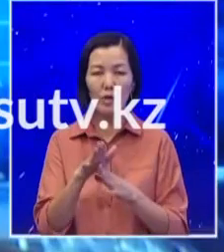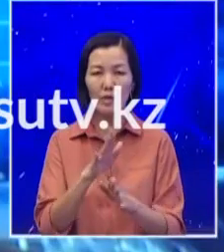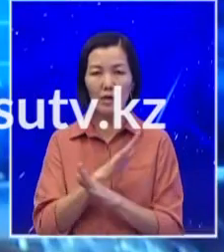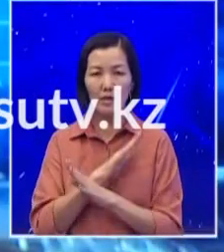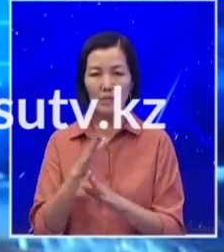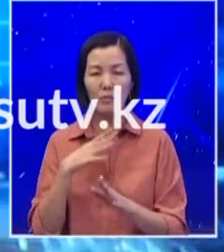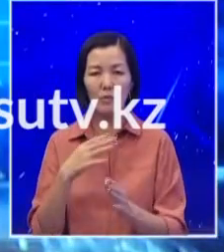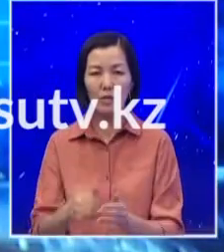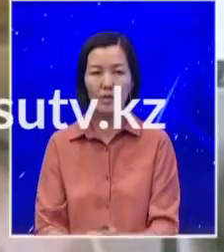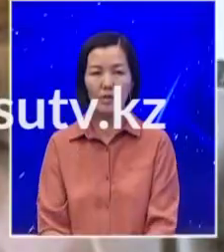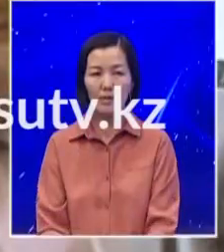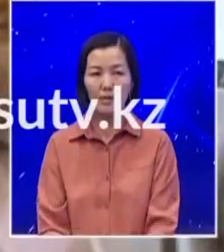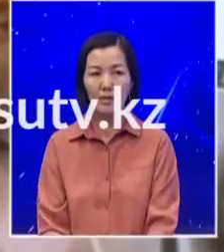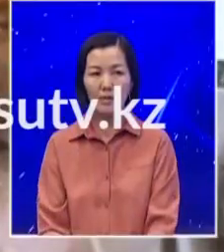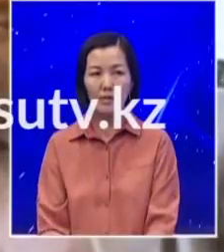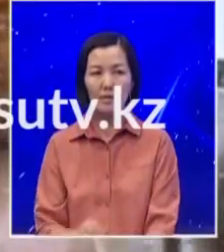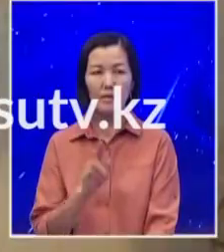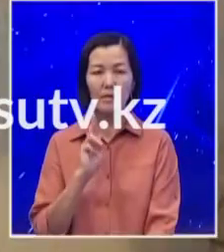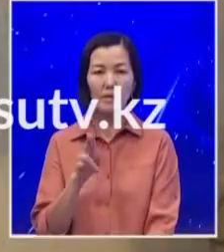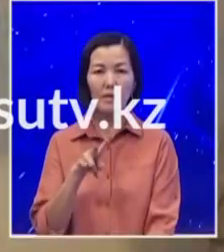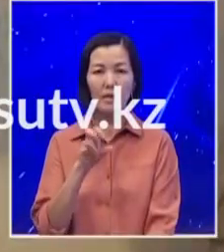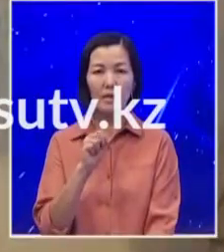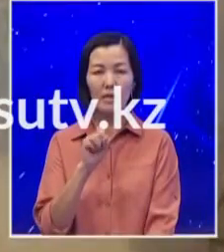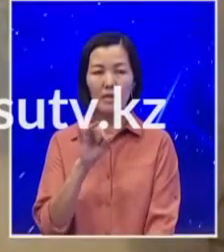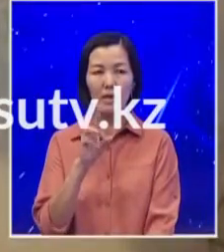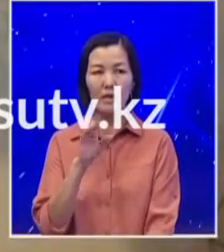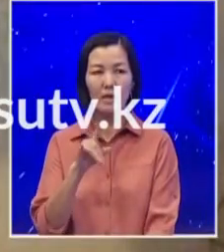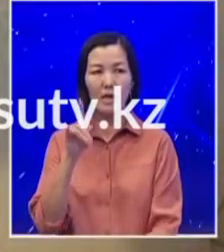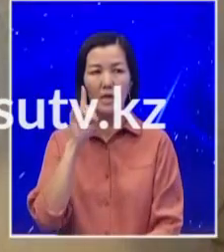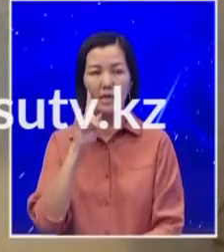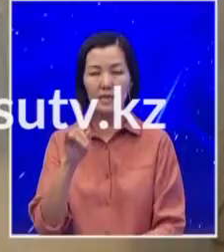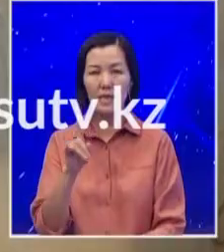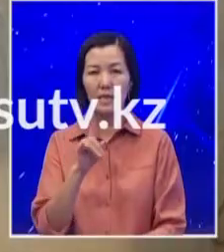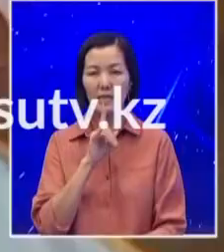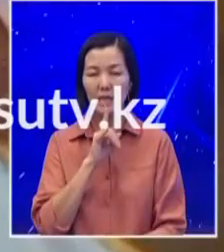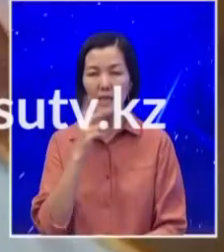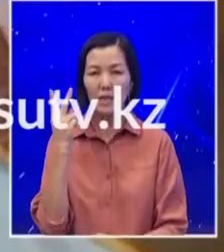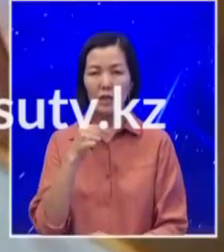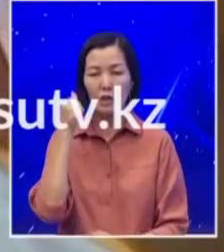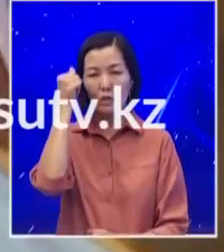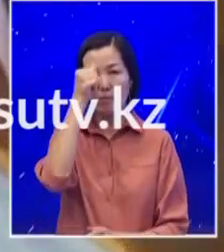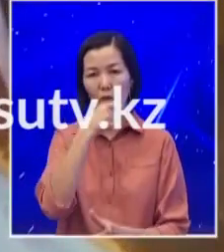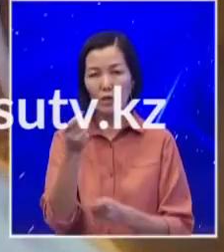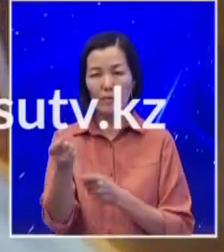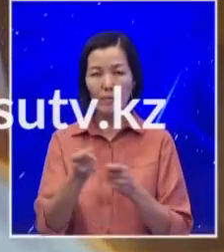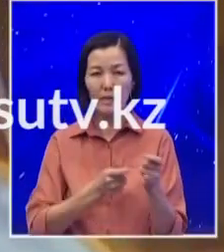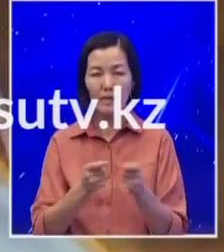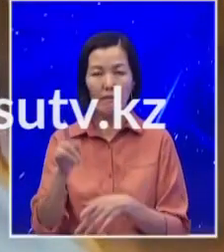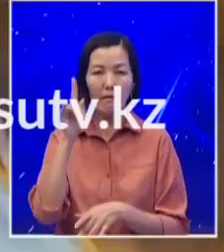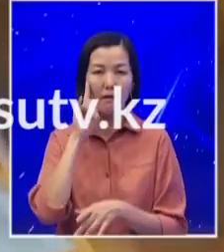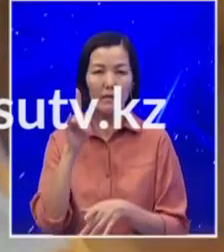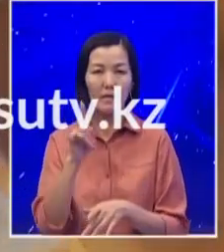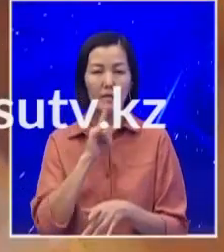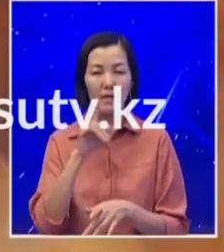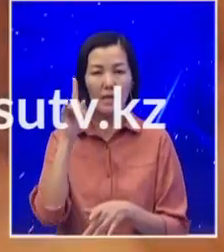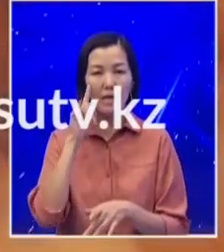өтті. Клара Александровна Хан Қазақстан-Корей достығы қоғамын 20 жылдан аса басқарды. Елімізде Қазақстан